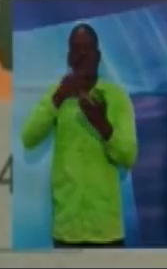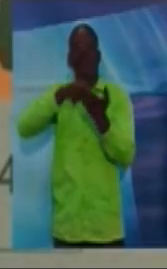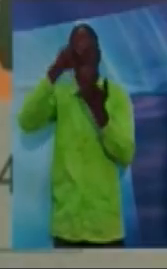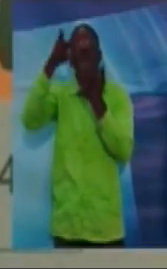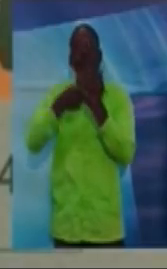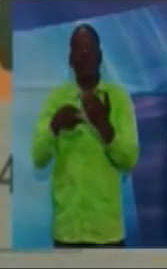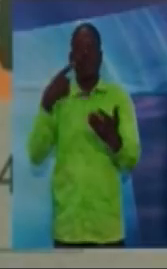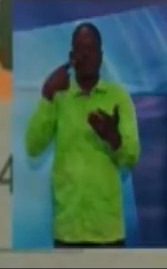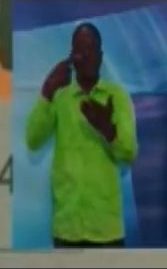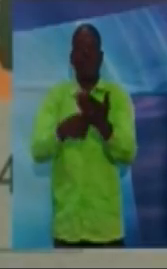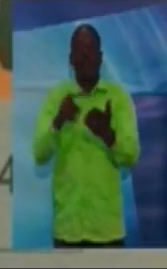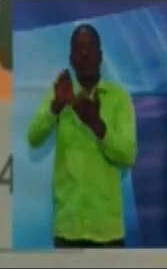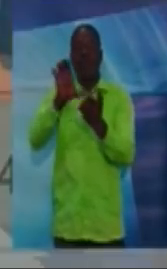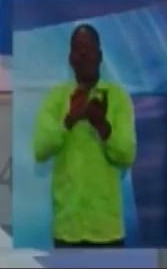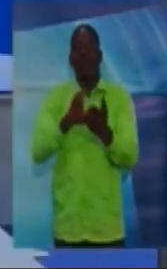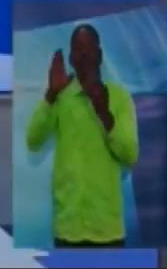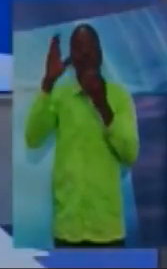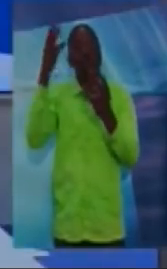révision du code pénal au Burkina Faso.